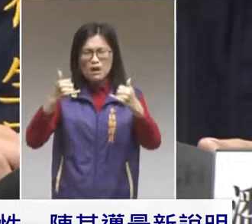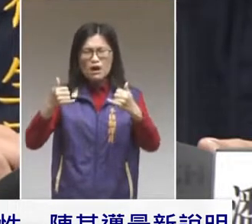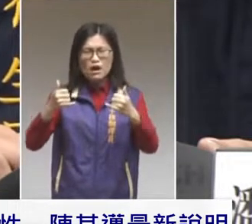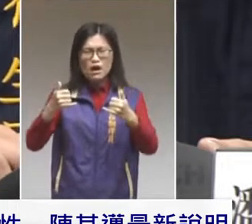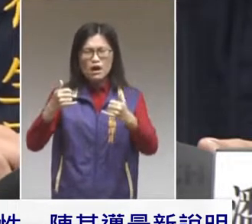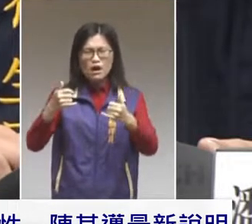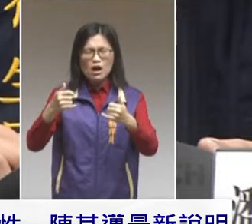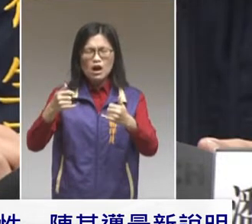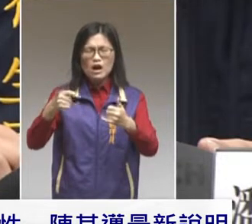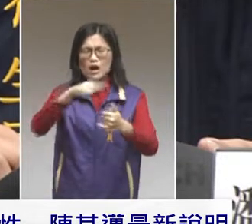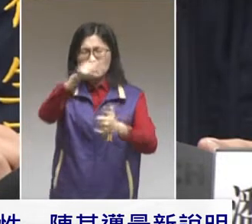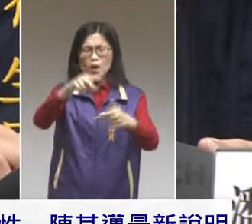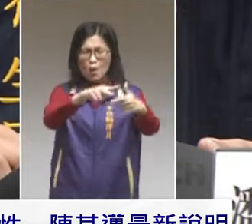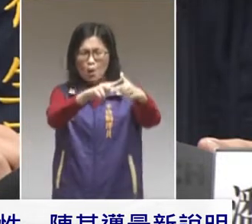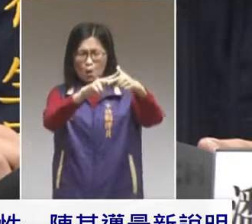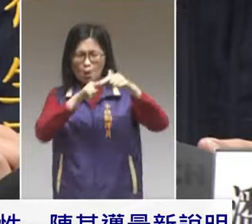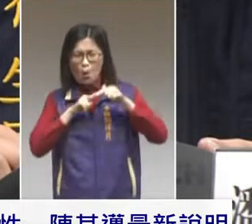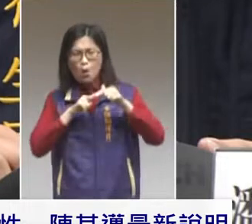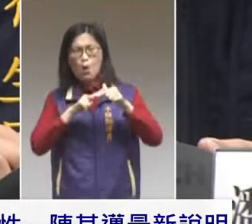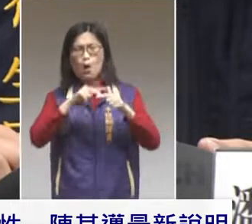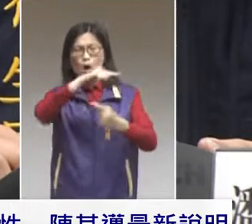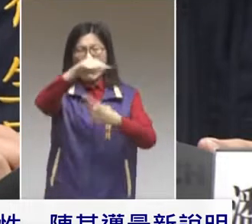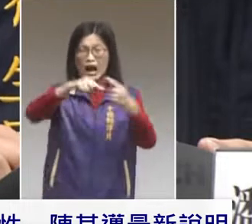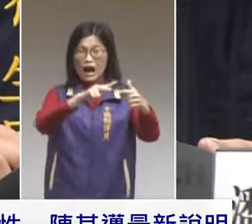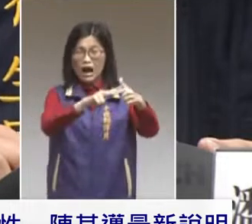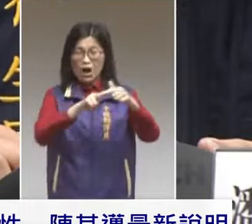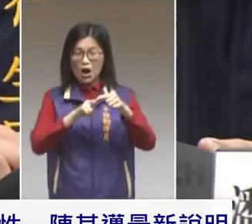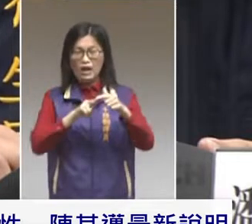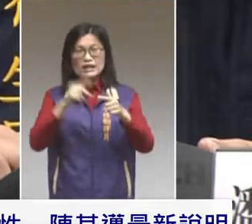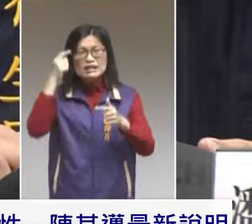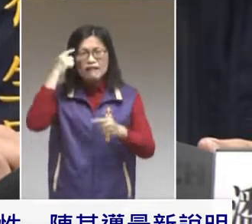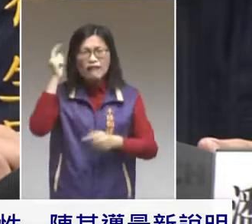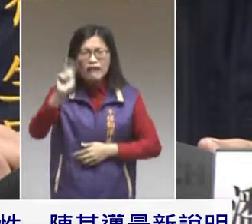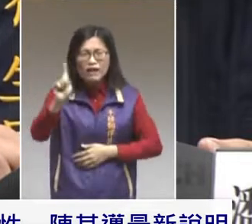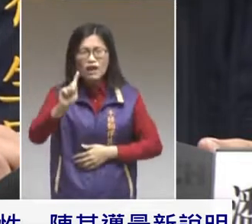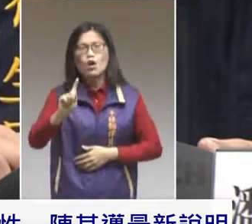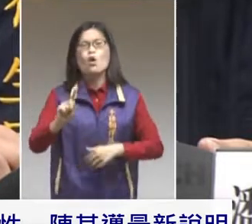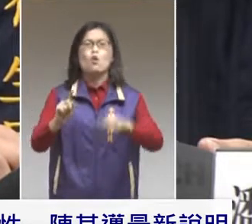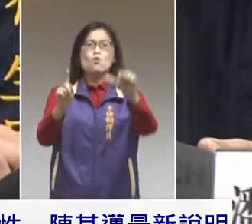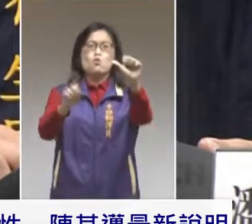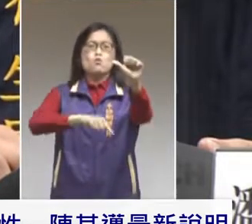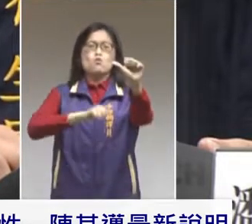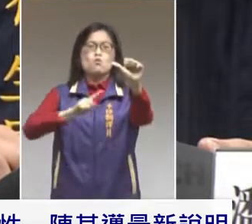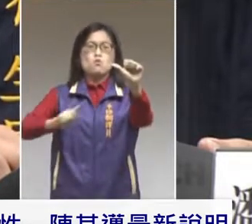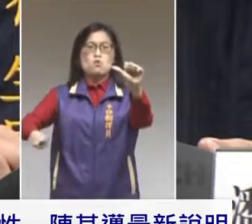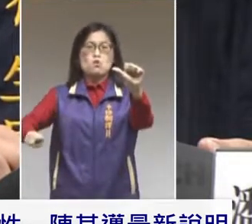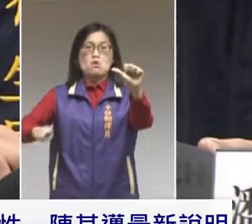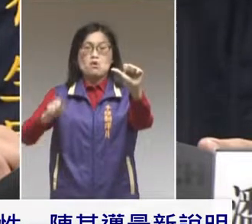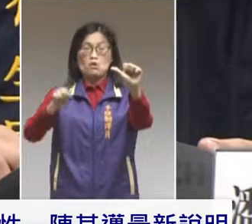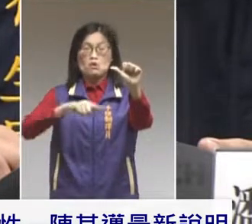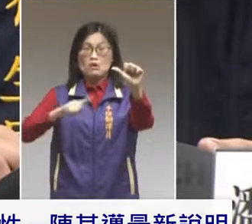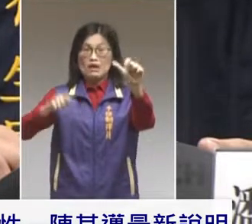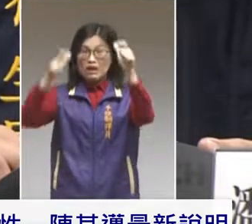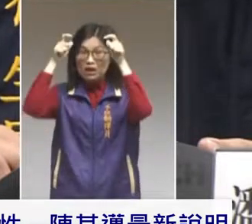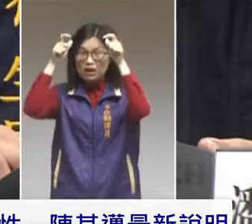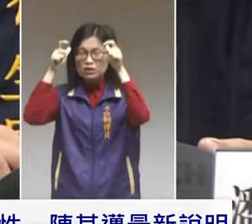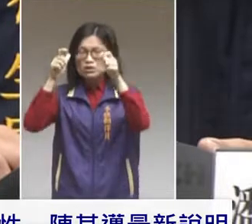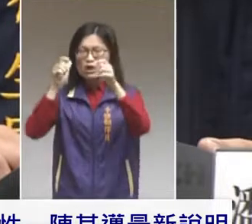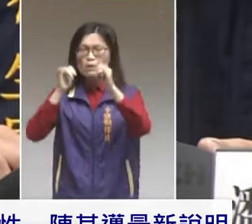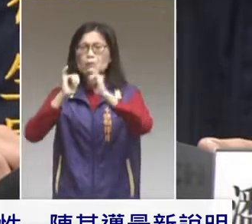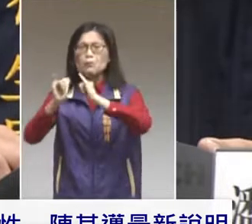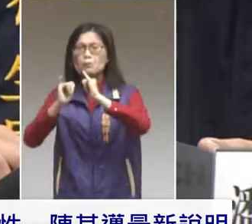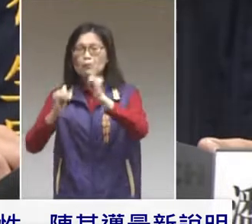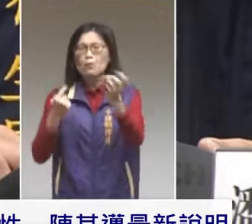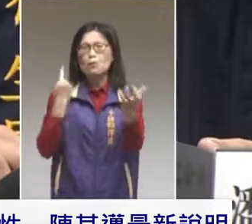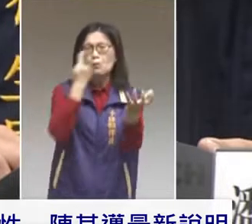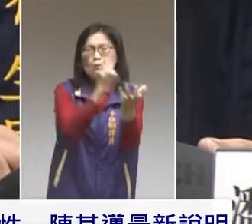获了五例的这个疫调转衔，那意思就是有五位的高雄市的